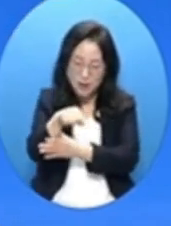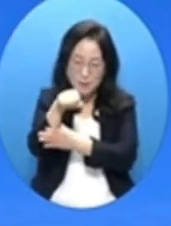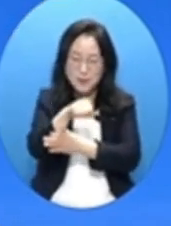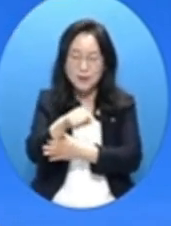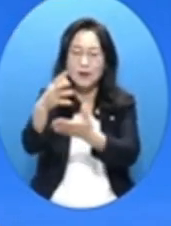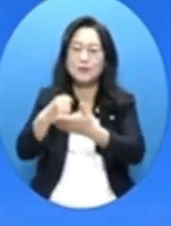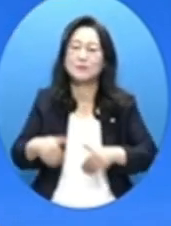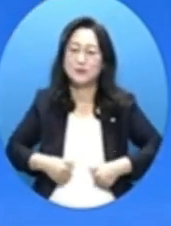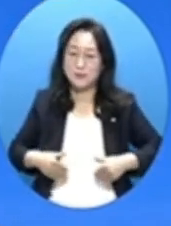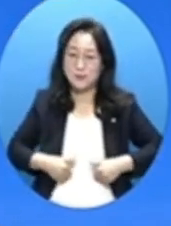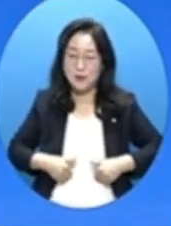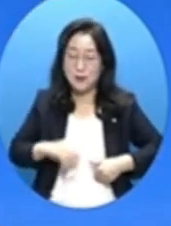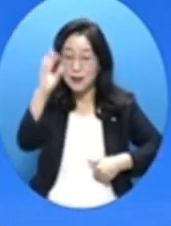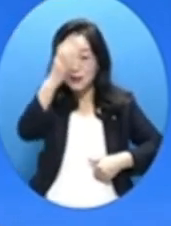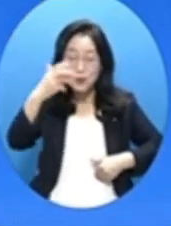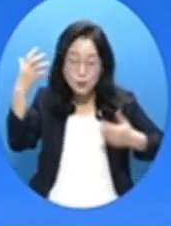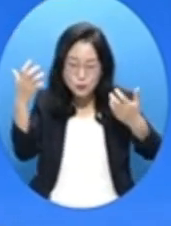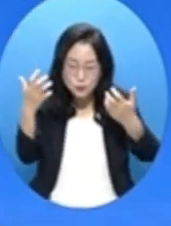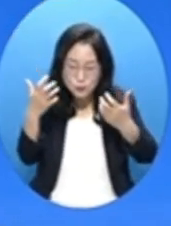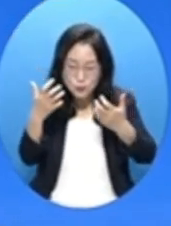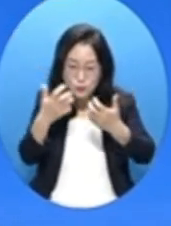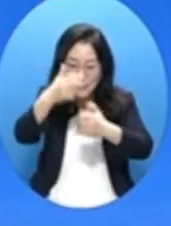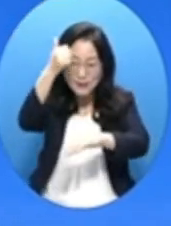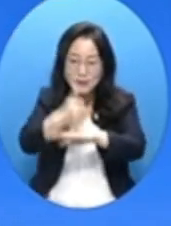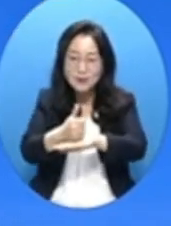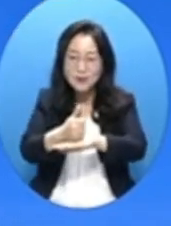성령 충만의 결과로 예수님을 닮은